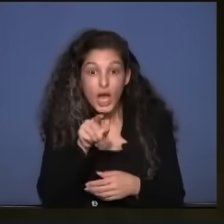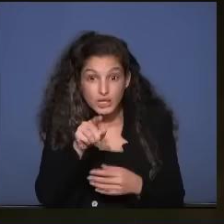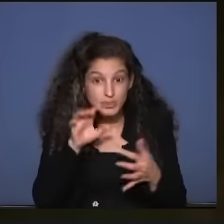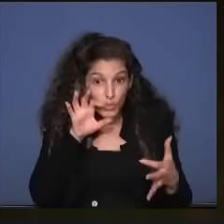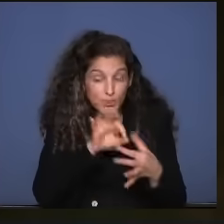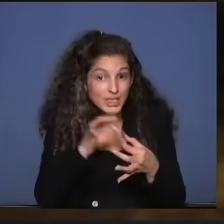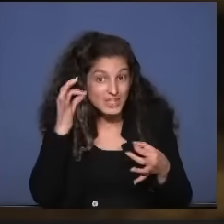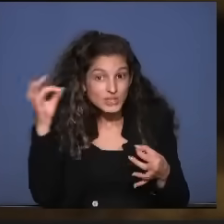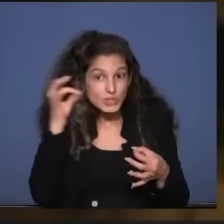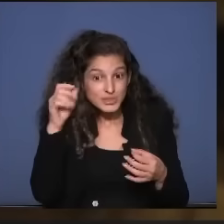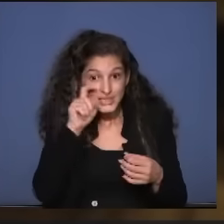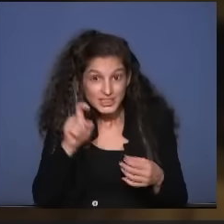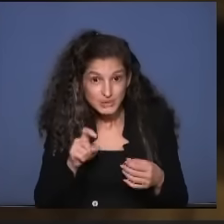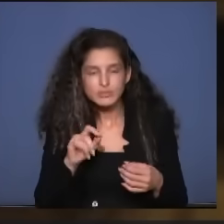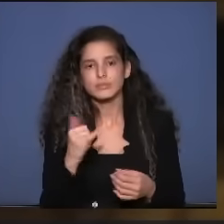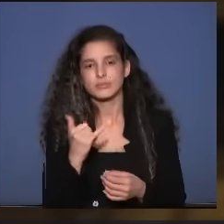לאזעקות בזיקים? כן.